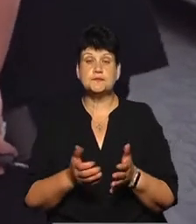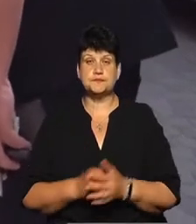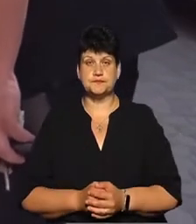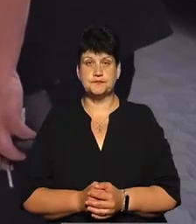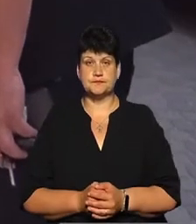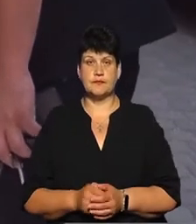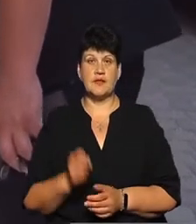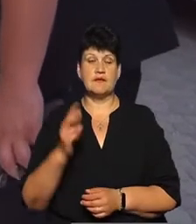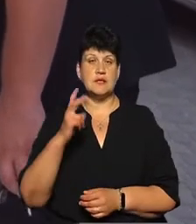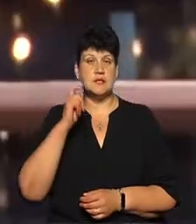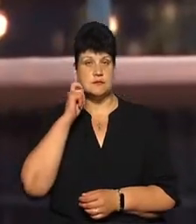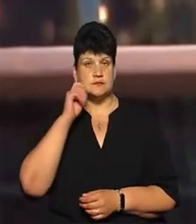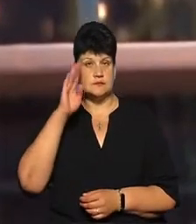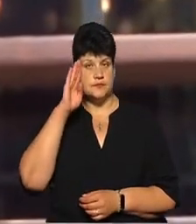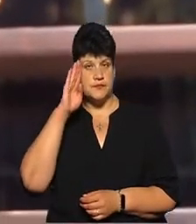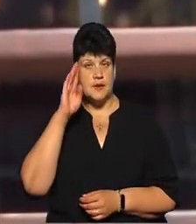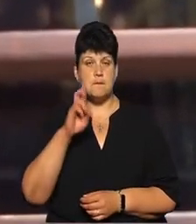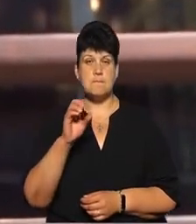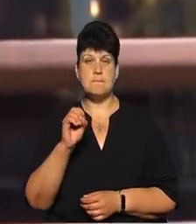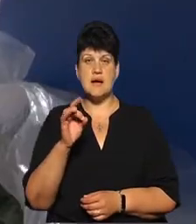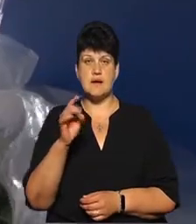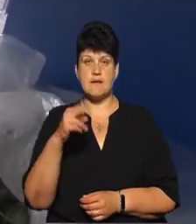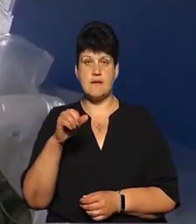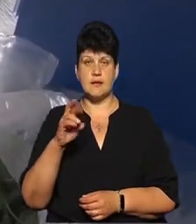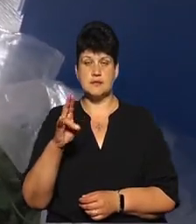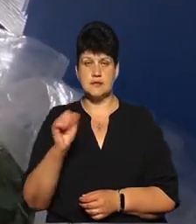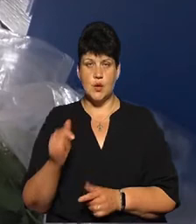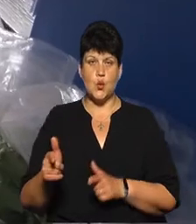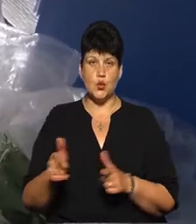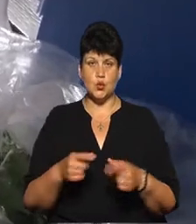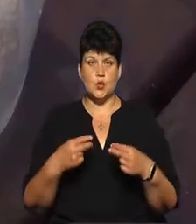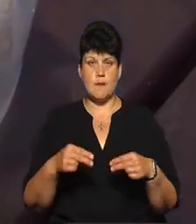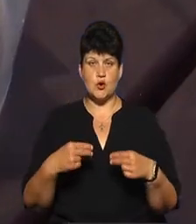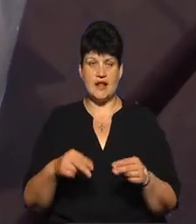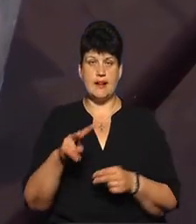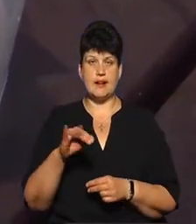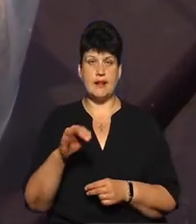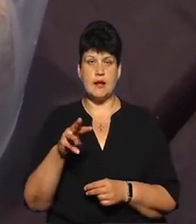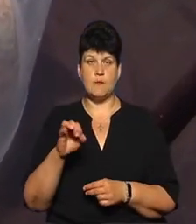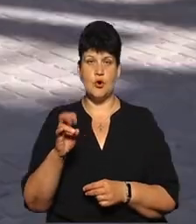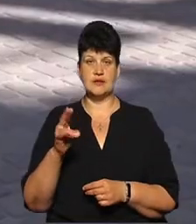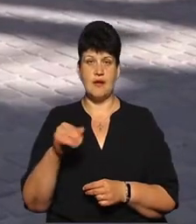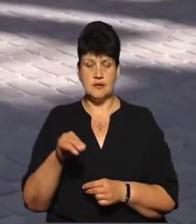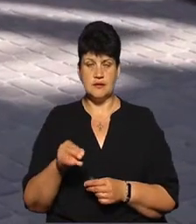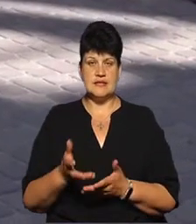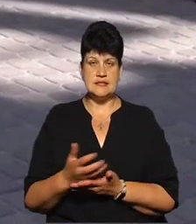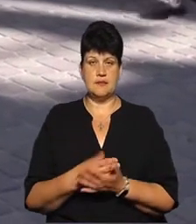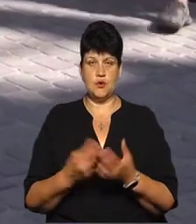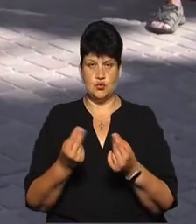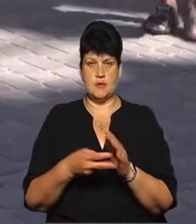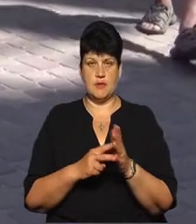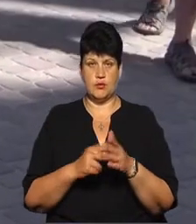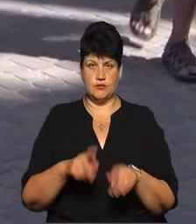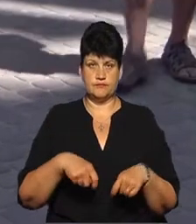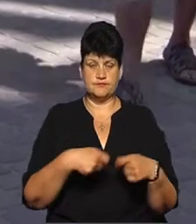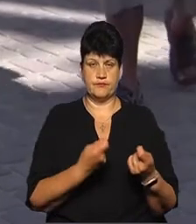12-річний переселенець з Бердянська Денис Гуренко готує та продає лимонад. Зібрані гроші хлопець планує віддати на потреби